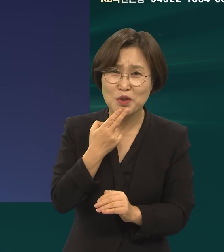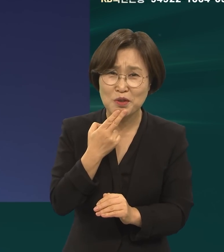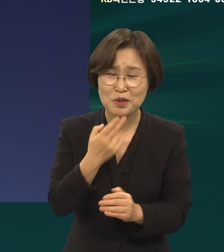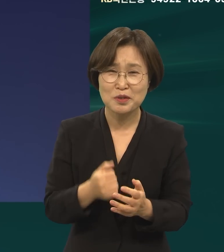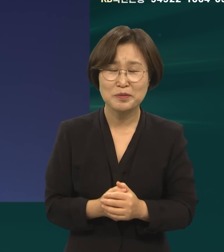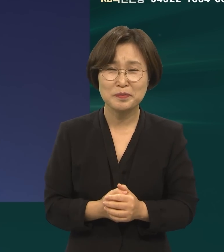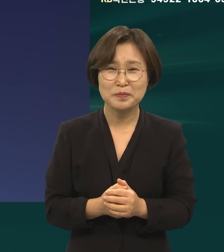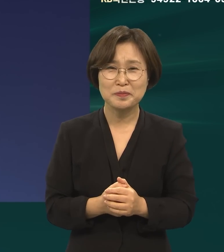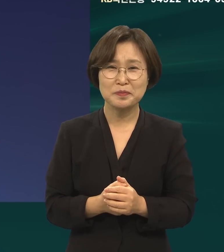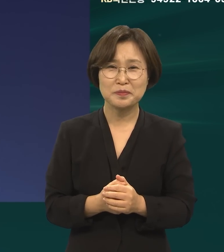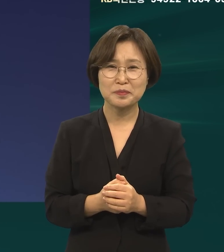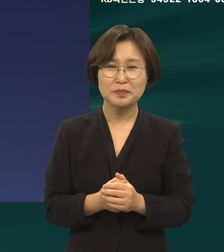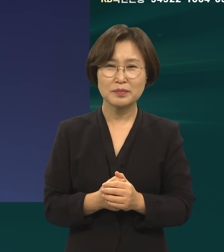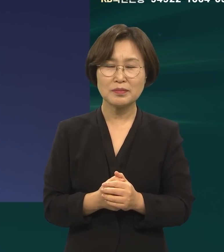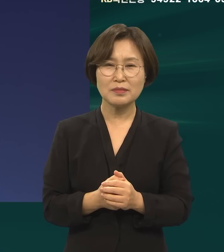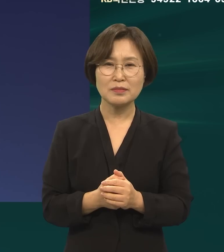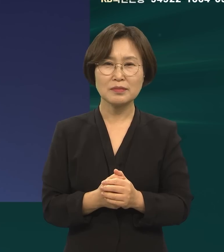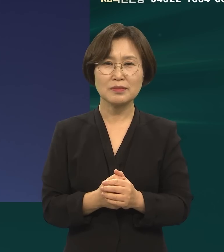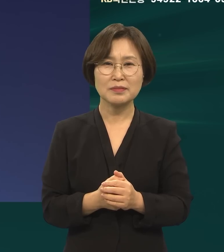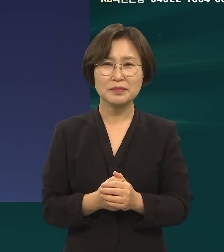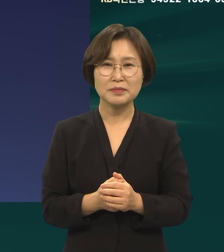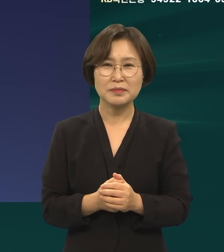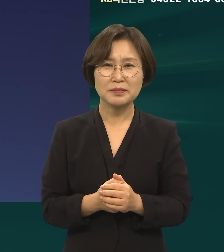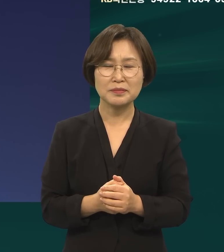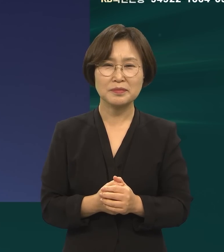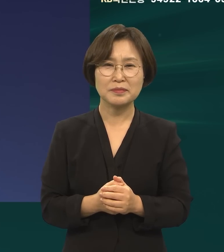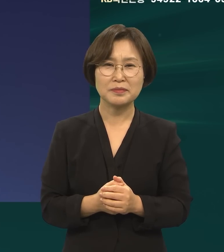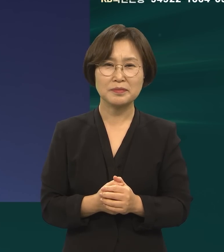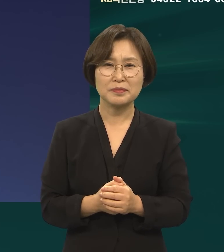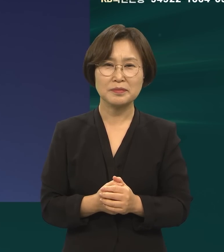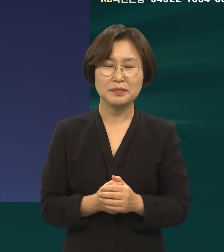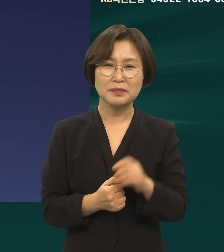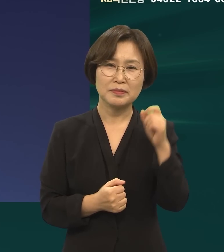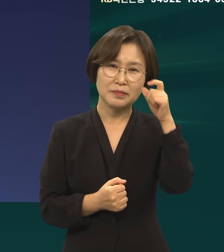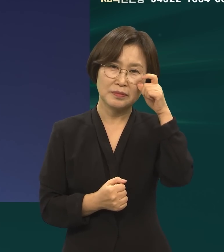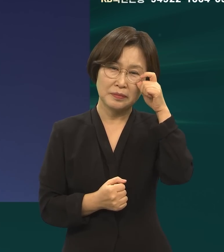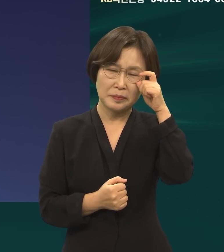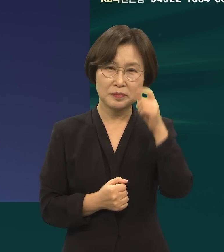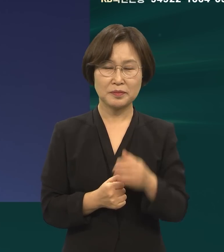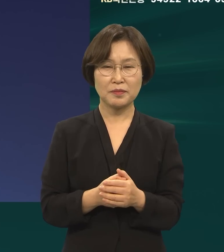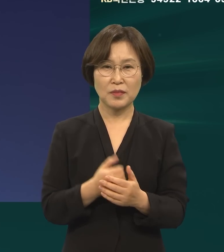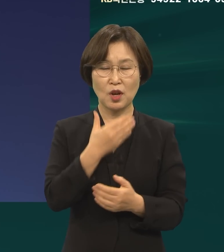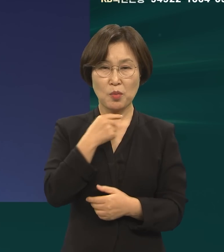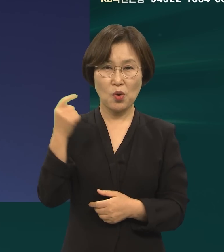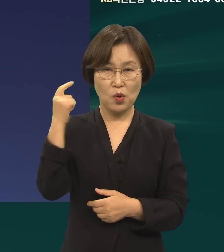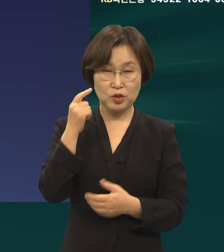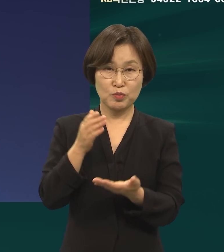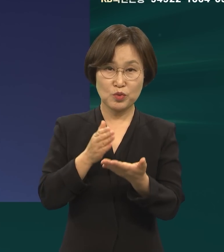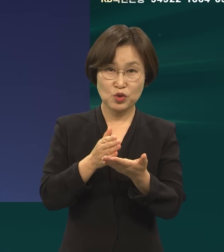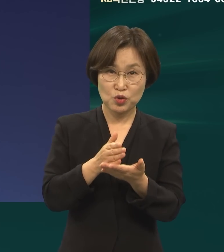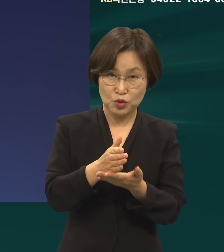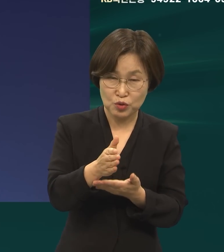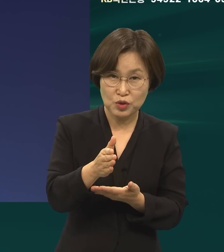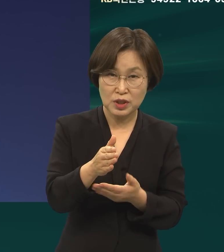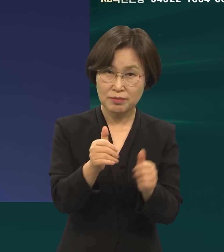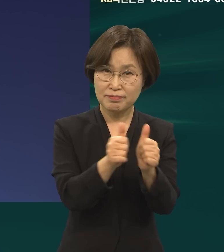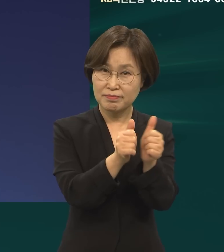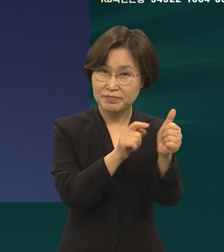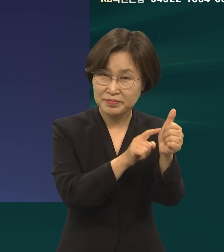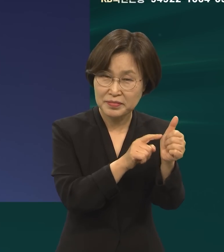옥스퍼드 대학의 복음주의 신학자인 앨리스터 맥그레스는 이런 얘기를